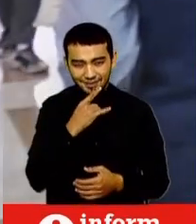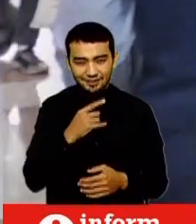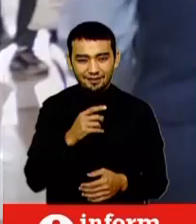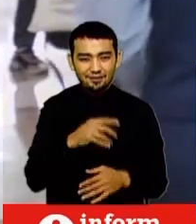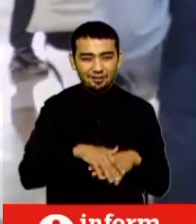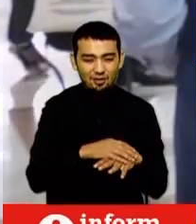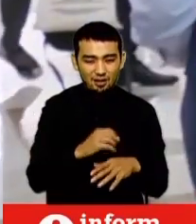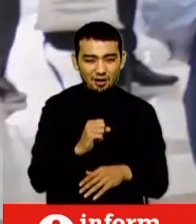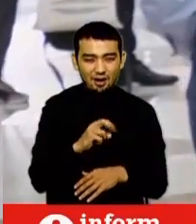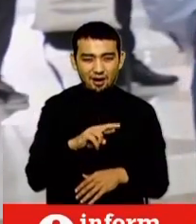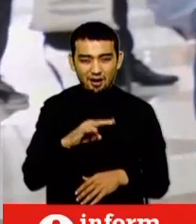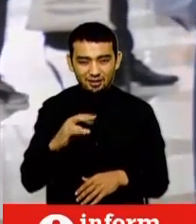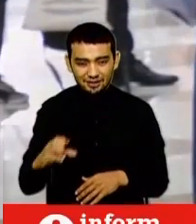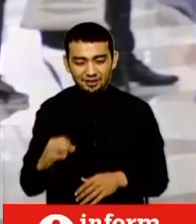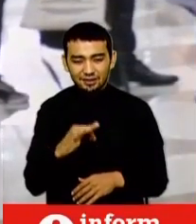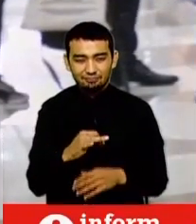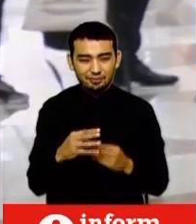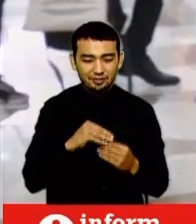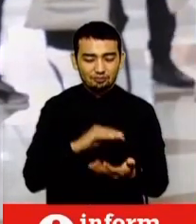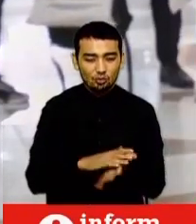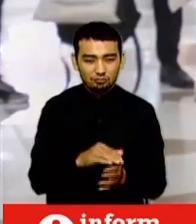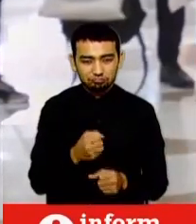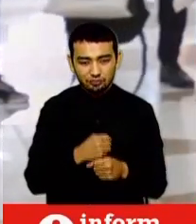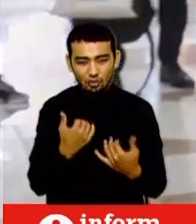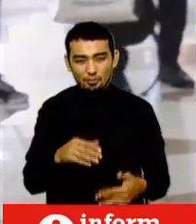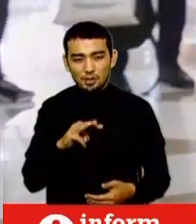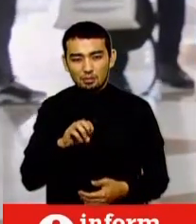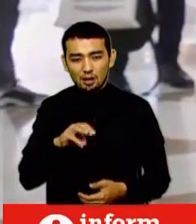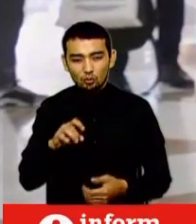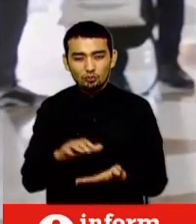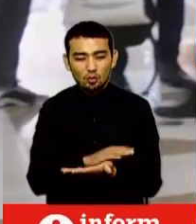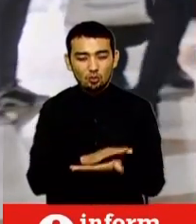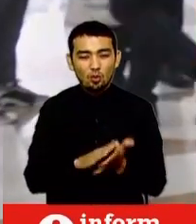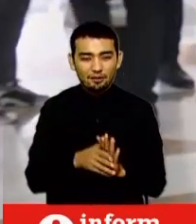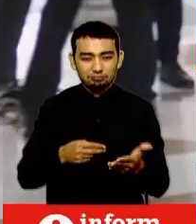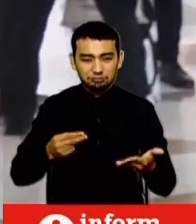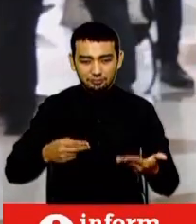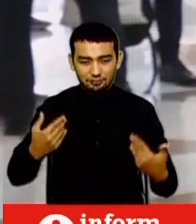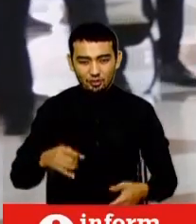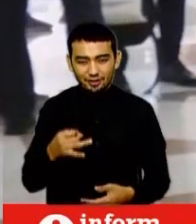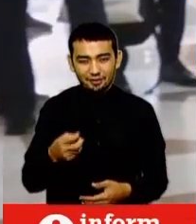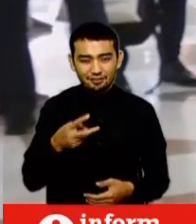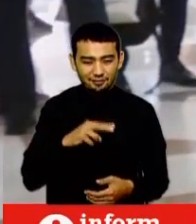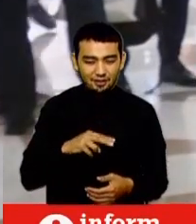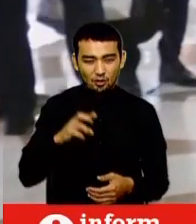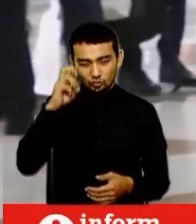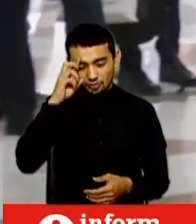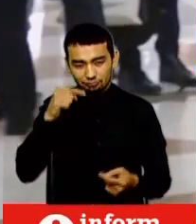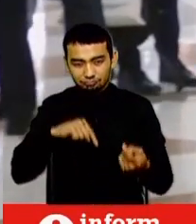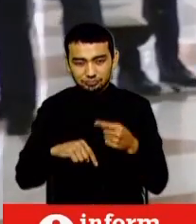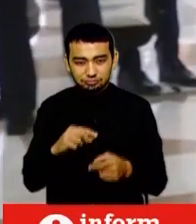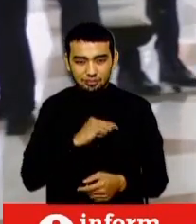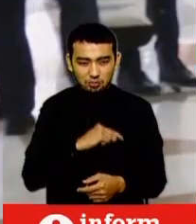альянсымен әріптестік орнаттық. Биылғы жылдың басында тиісті меморандумға қол қойылды. Соның нәтижесінде екі ел ұйымдарының арасында өзара